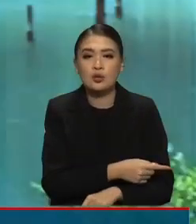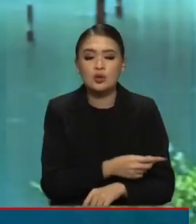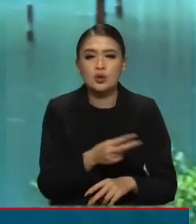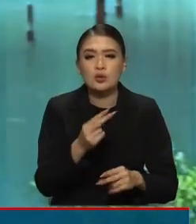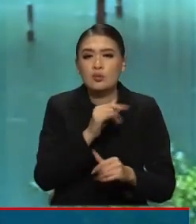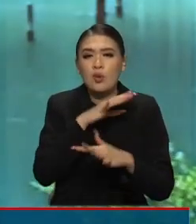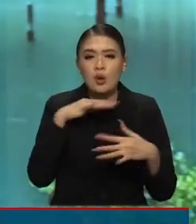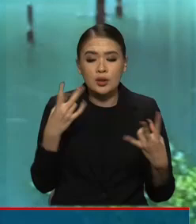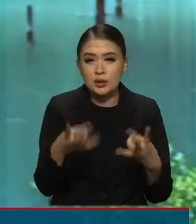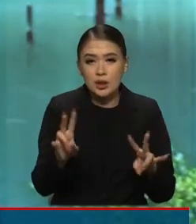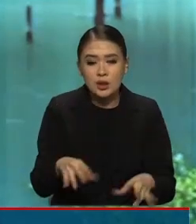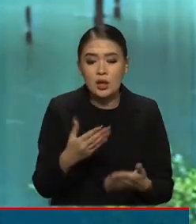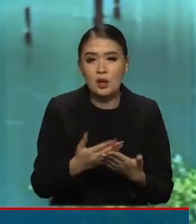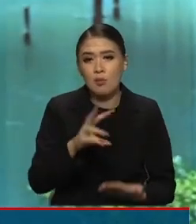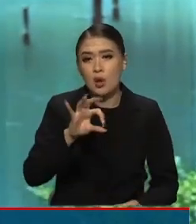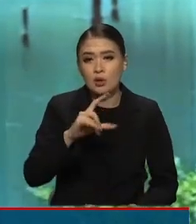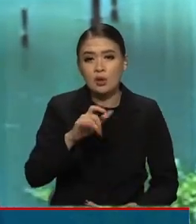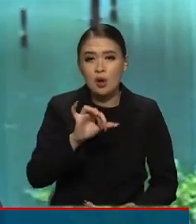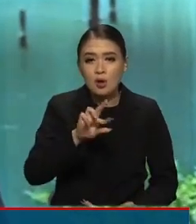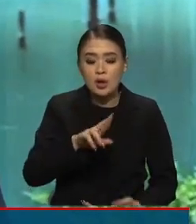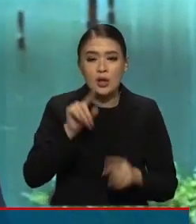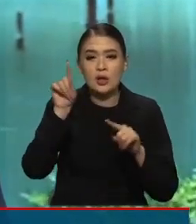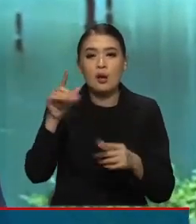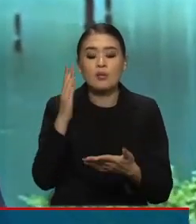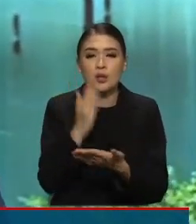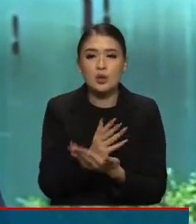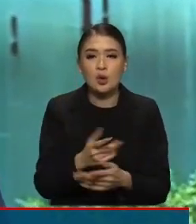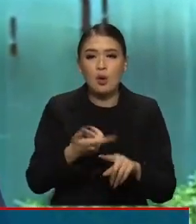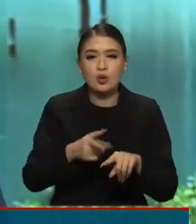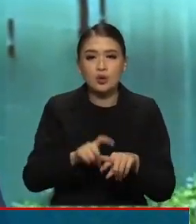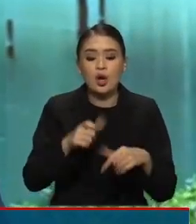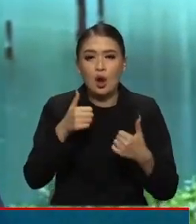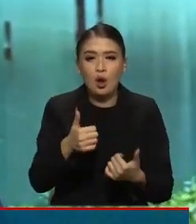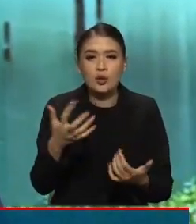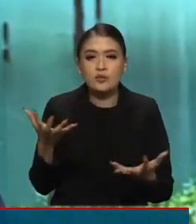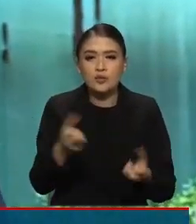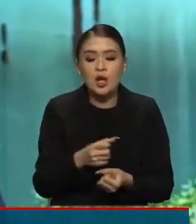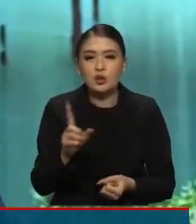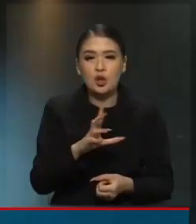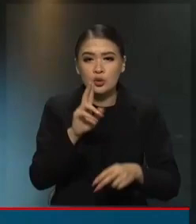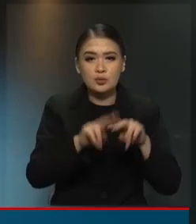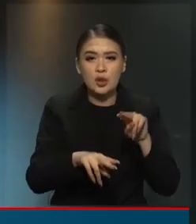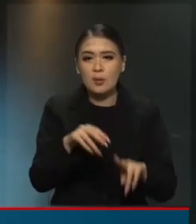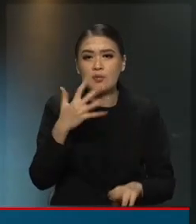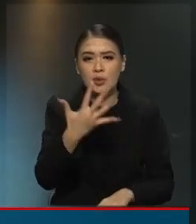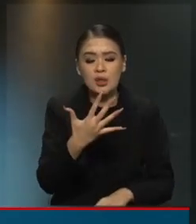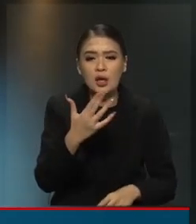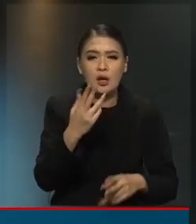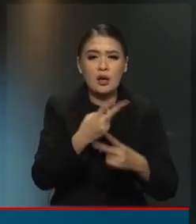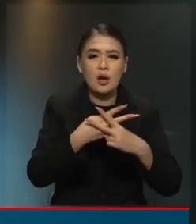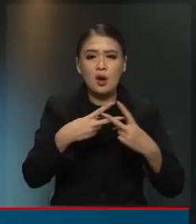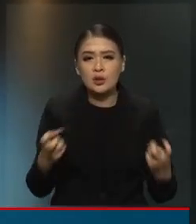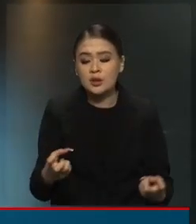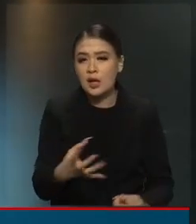Монголию. Да, которые сегодня, вот именно они взяли очень хорошую днищу. Они не стали строить там пятизвездочные отели,